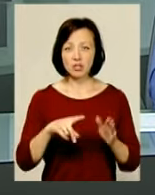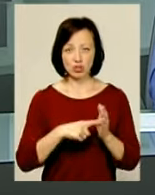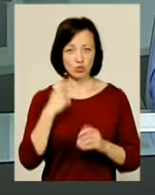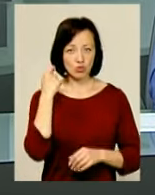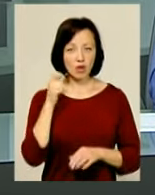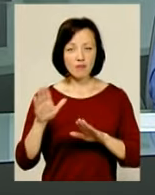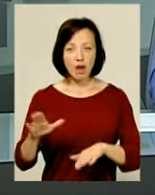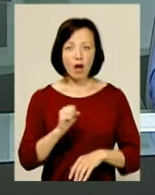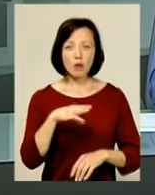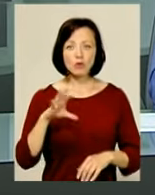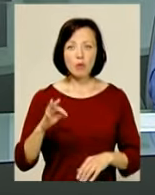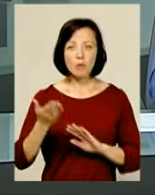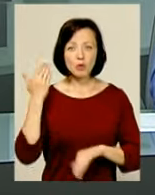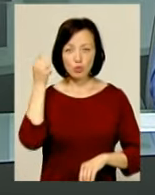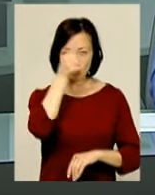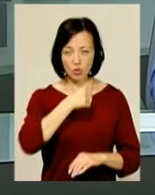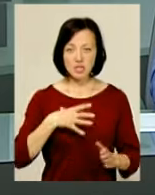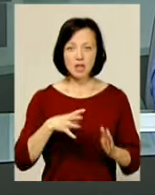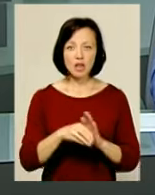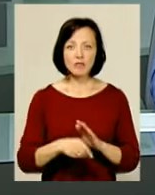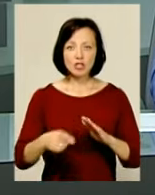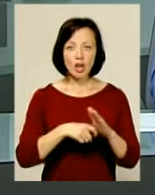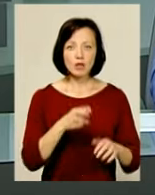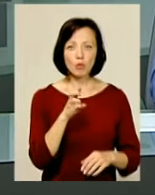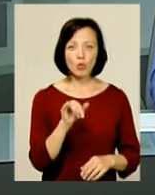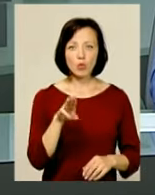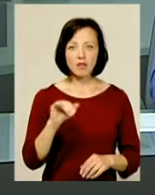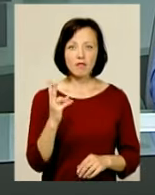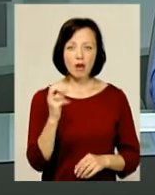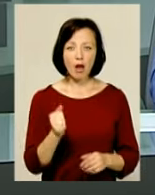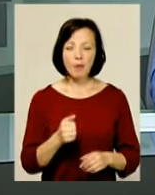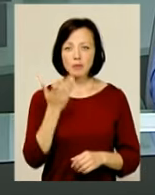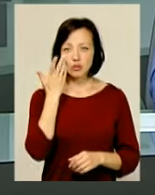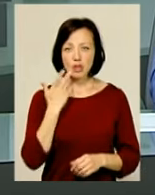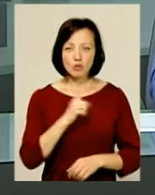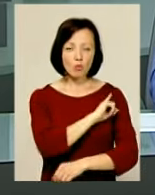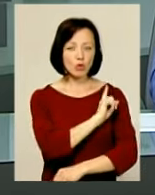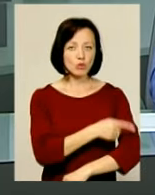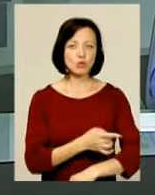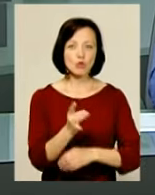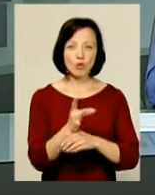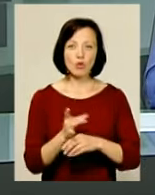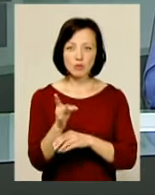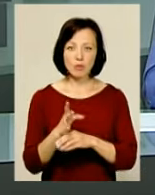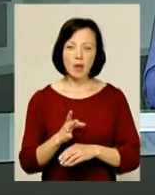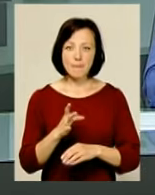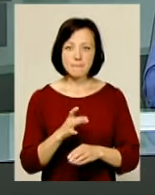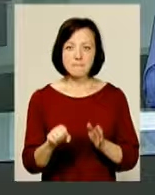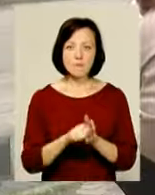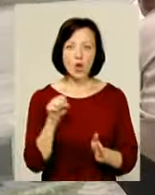Юрій перебував від минулого року, а загинув на шахті «Бутівка» біля Донецька під час потужного арт-обстрілу бойовиків.